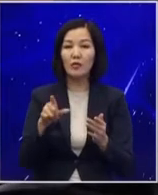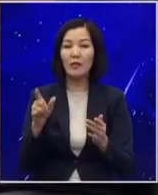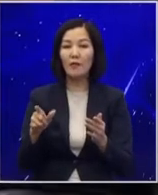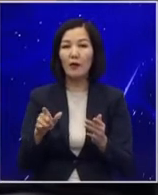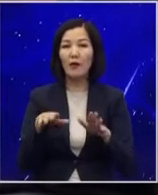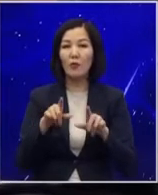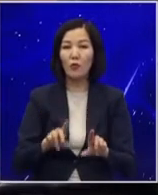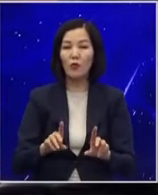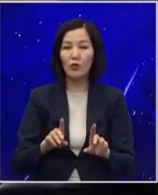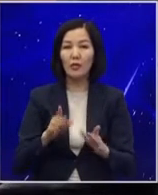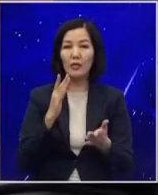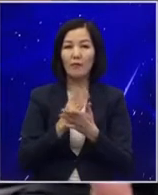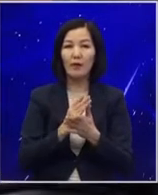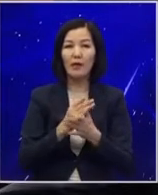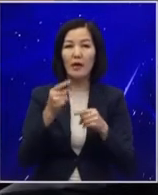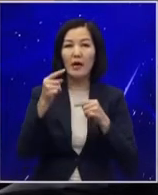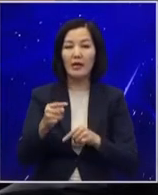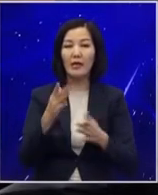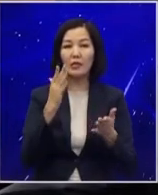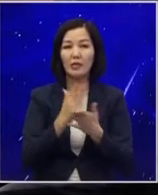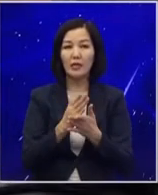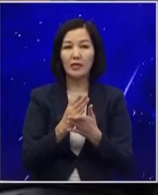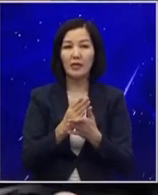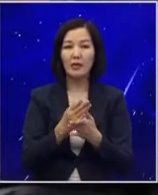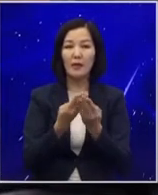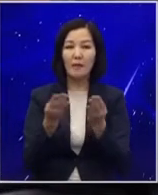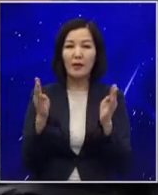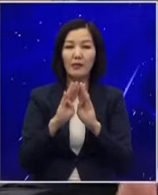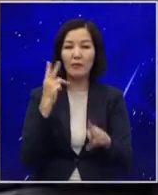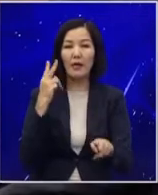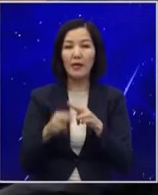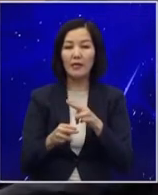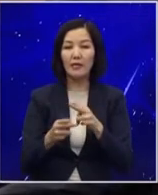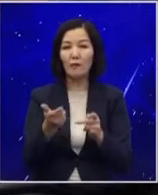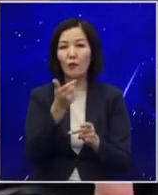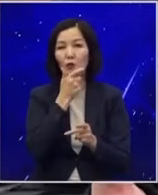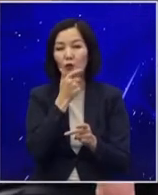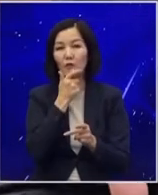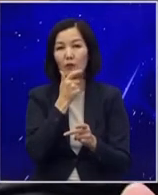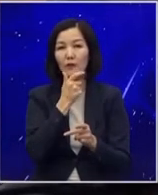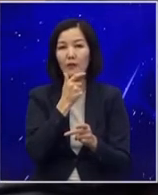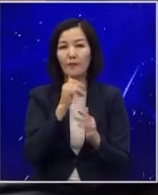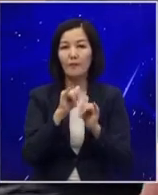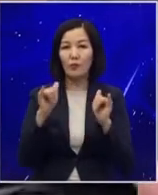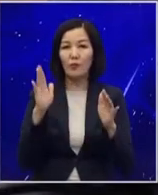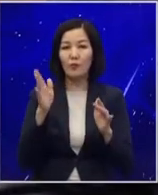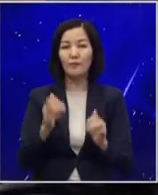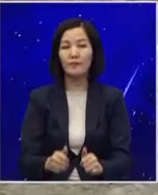арналған орындықтар қойылды. Ара қашықтық сақталған. Пандемия аяқталысымен көрермендер орындығын арттыратын